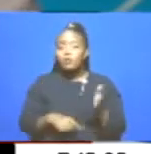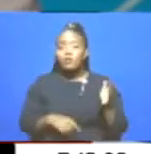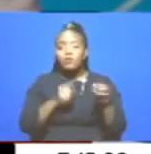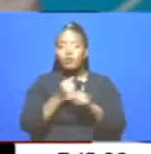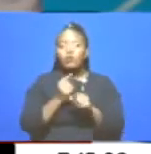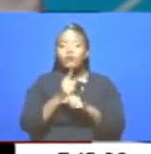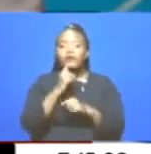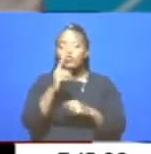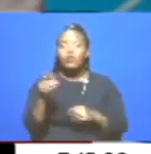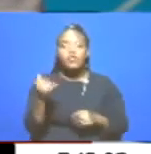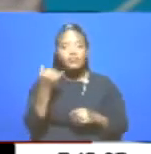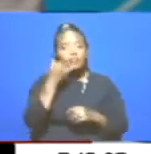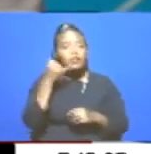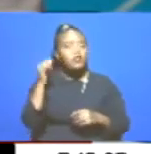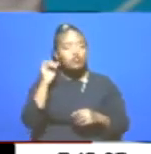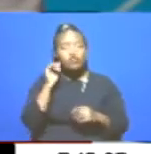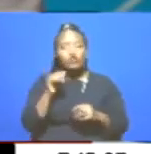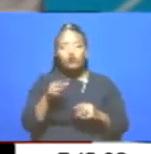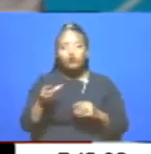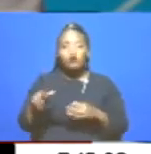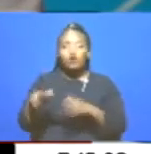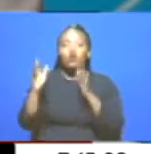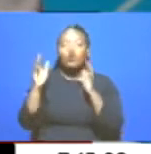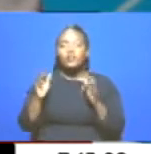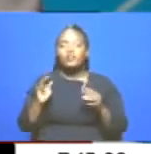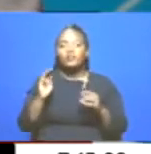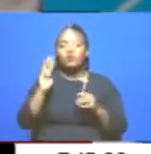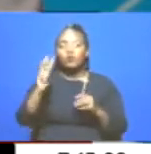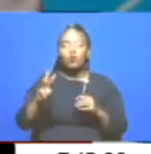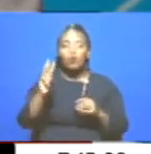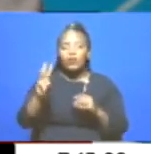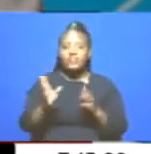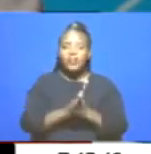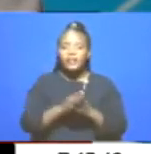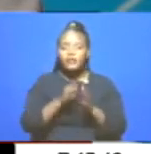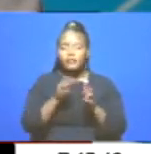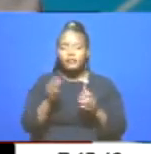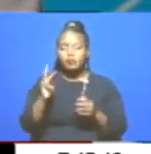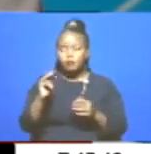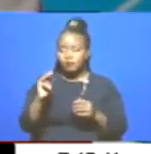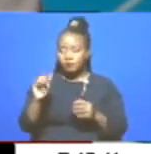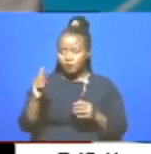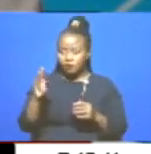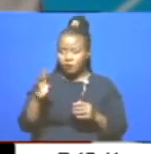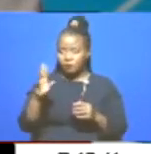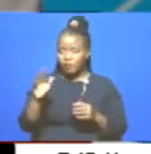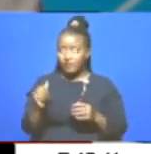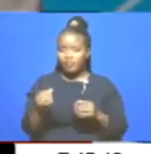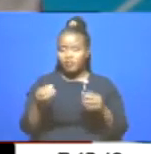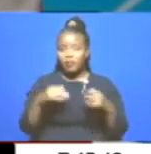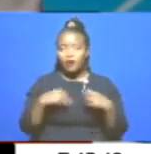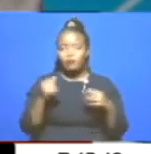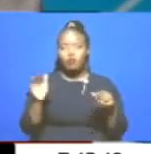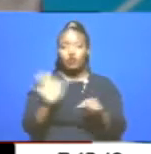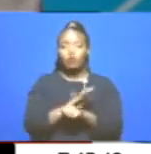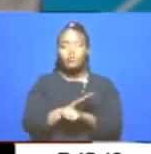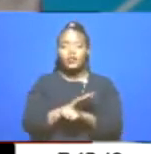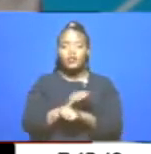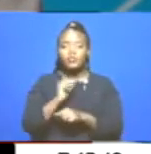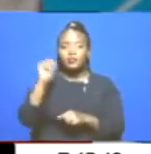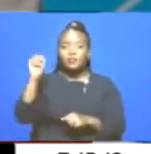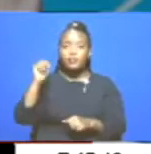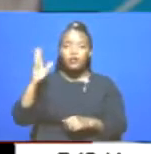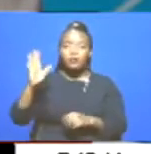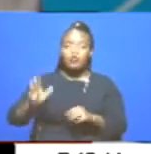Isiolo Modogashe Wajir Mandera imekamilika. Viongozi wa kisiasa kutoka eneo hilo walimpigia debe